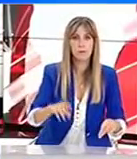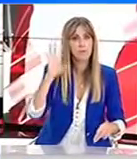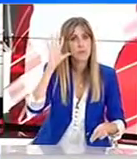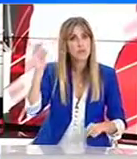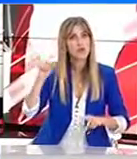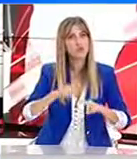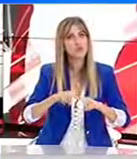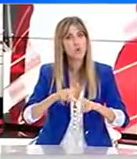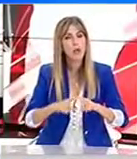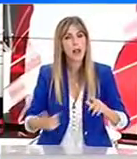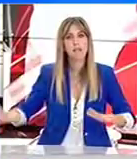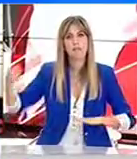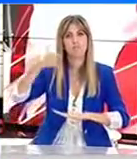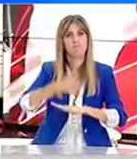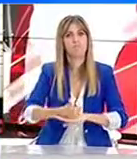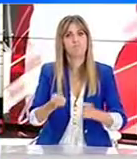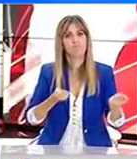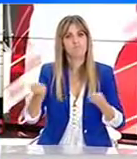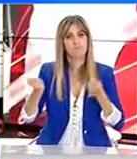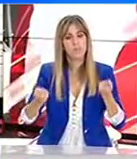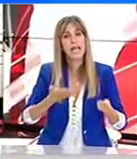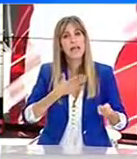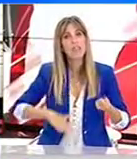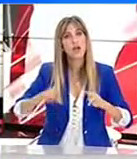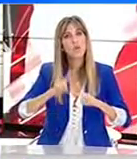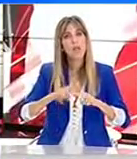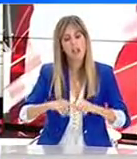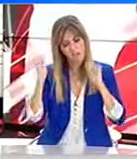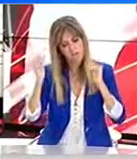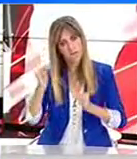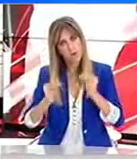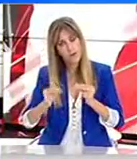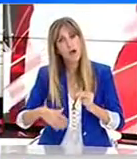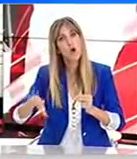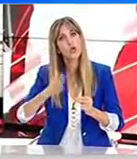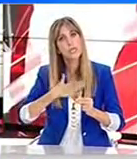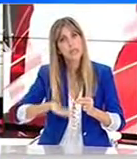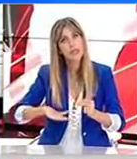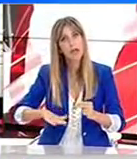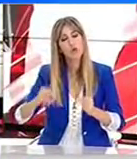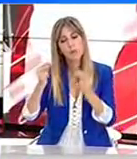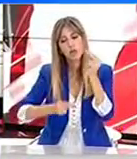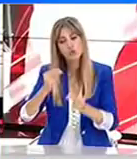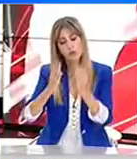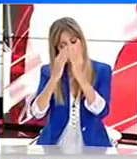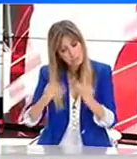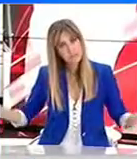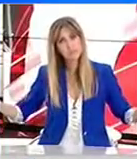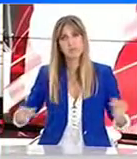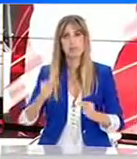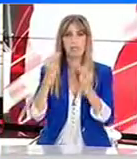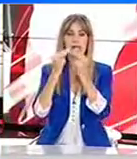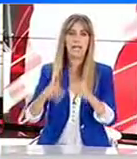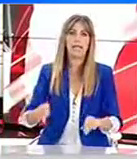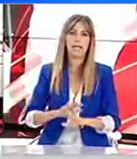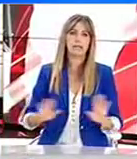που λύνει προβλήματα, που δεν είναι παράγοντας προβλημάτων, αλλά είναι παράγοντας λύσεων, και να προσανατολιστεί και εν τέλει στο βασικό